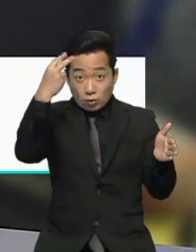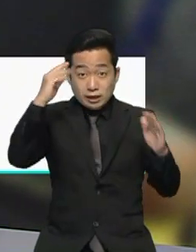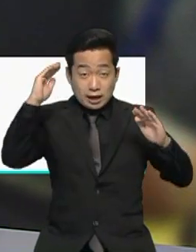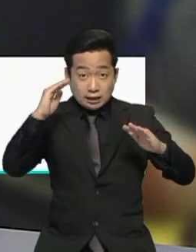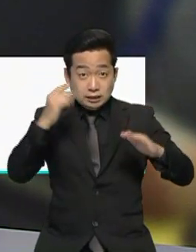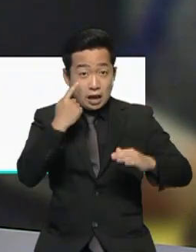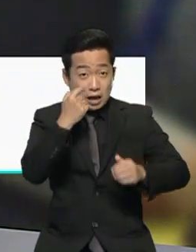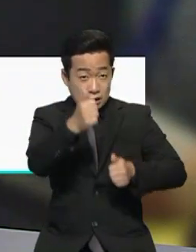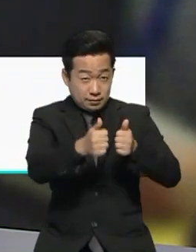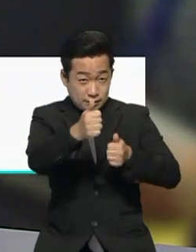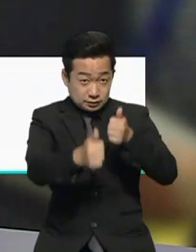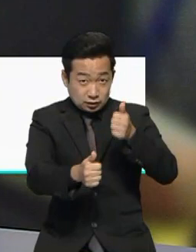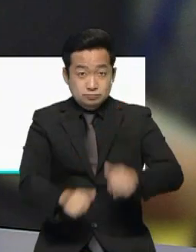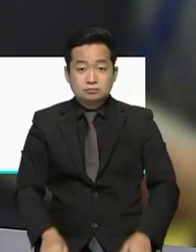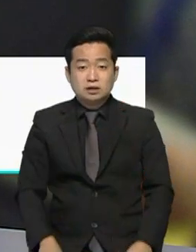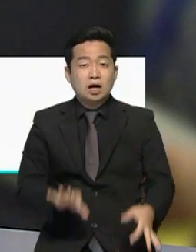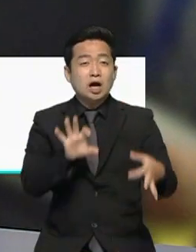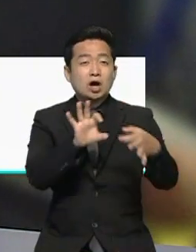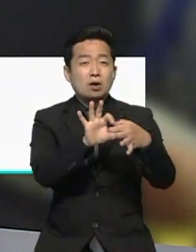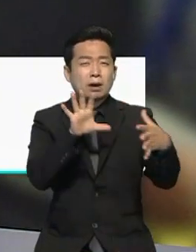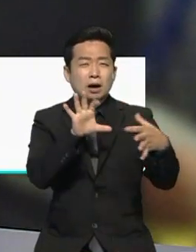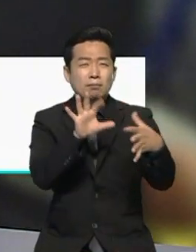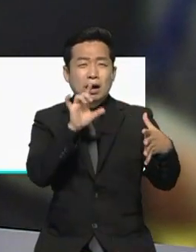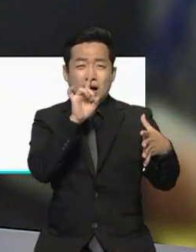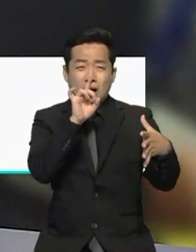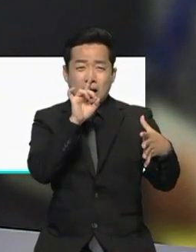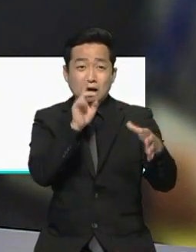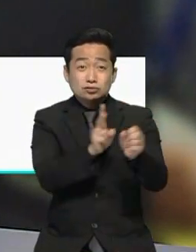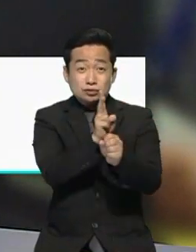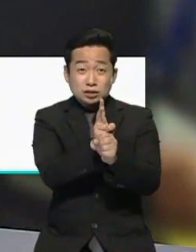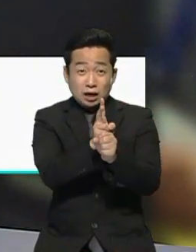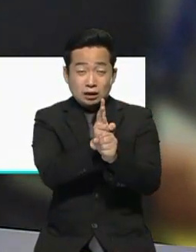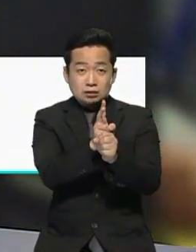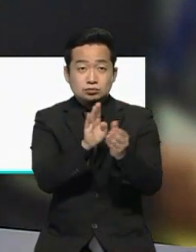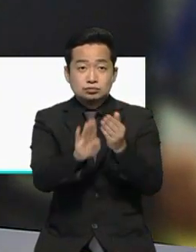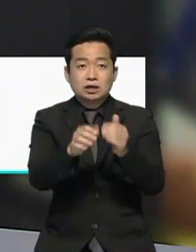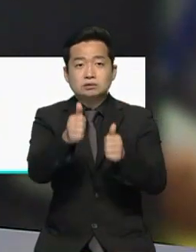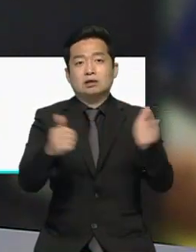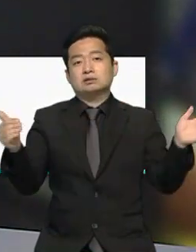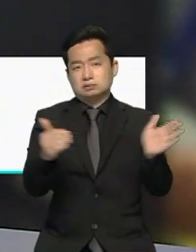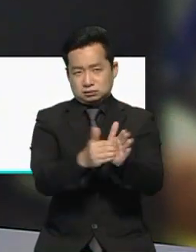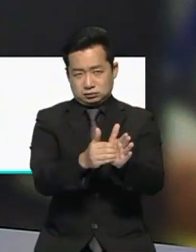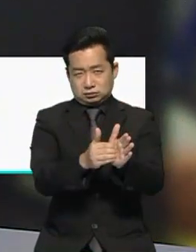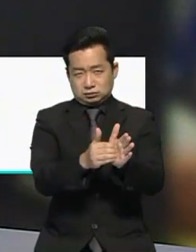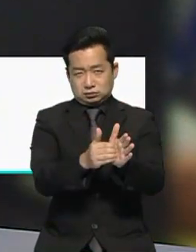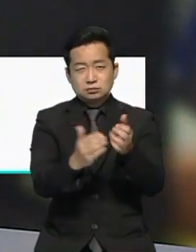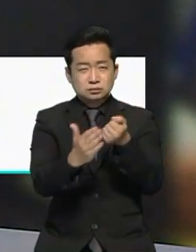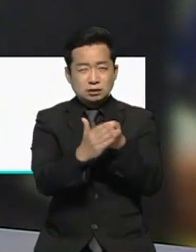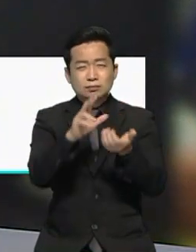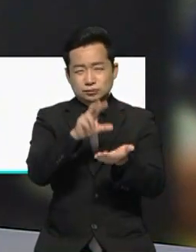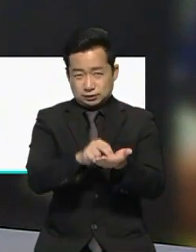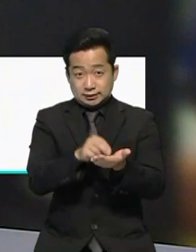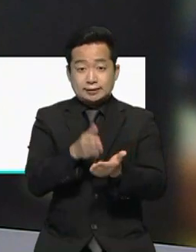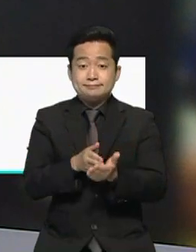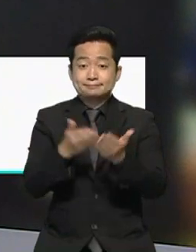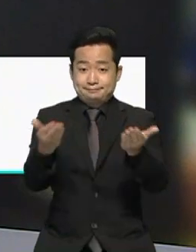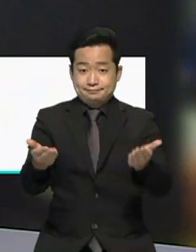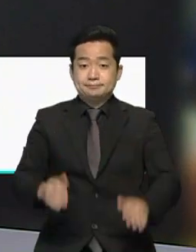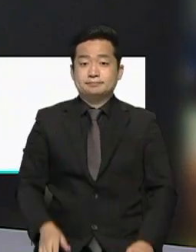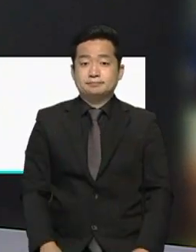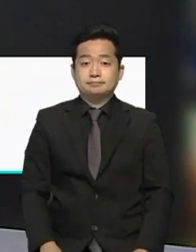학생들을 대상으로 한 첫 시험에서 접속이 안 되다가 2시간 만에 시험이 중단돼 버렸습니다. 김경희 기자의